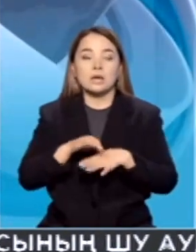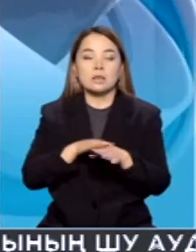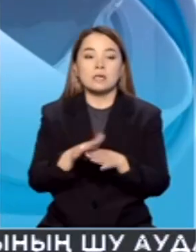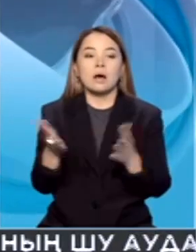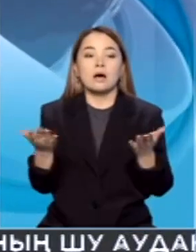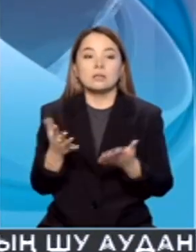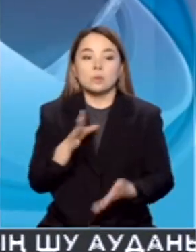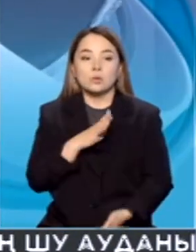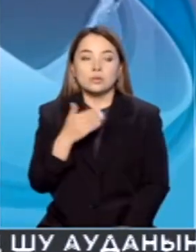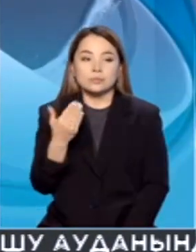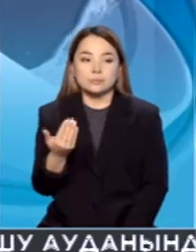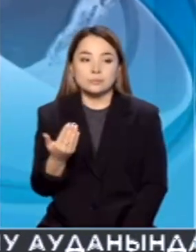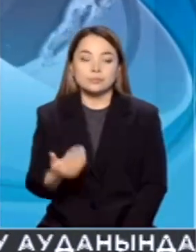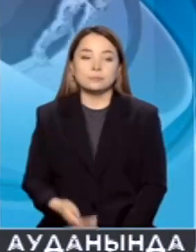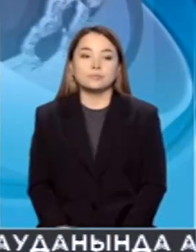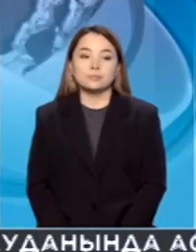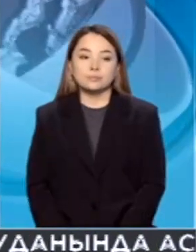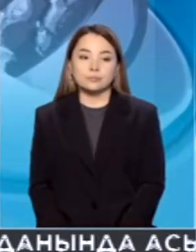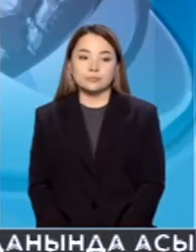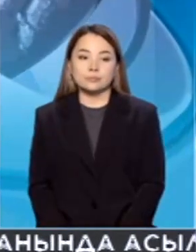жатыр?